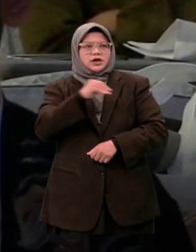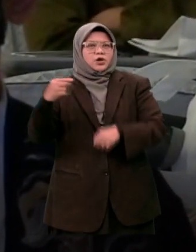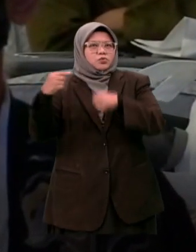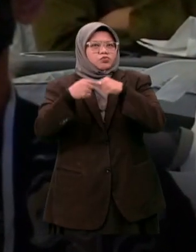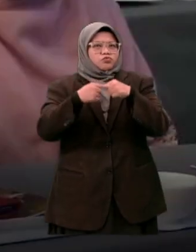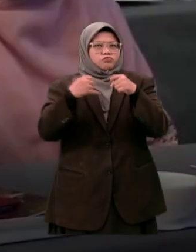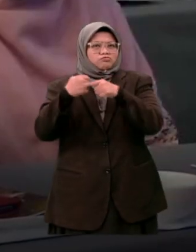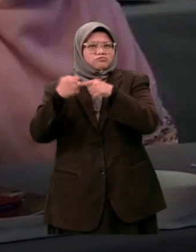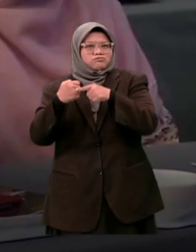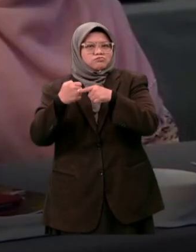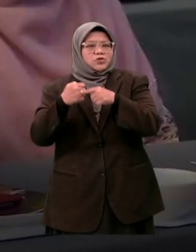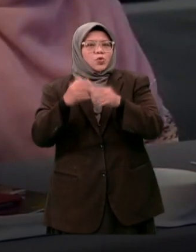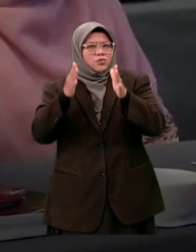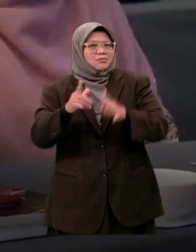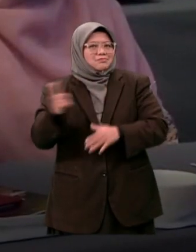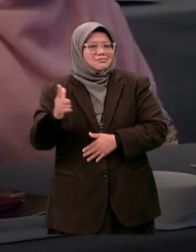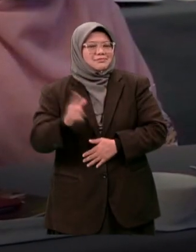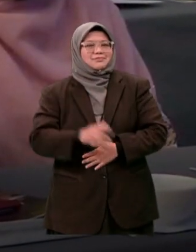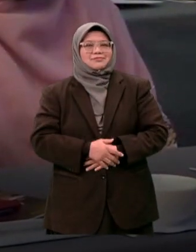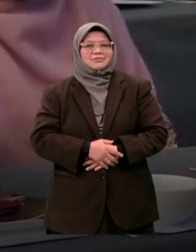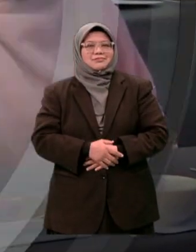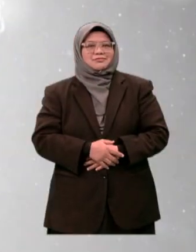orang lain